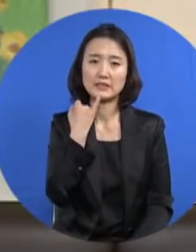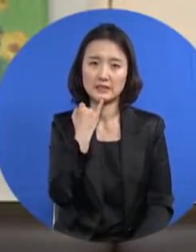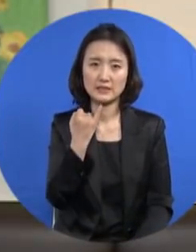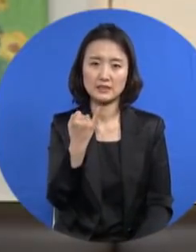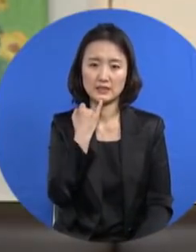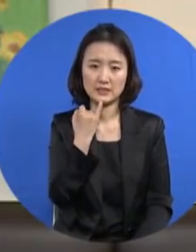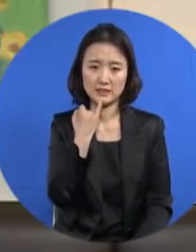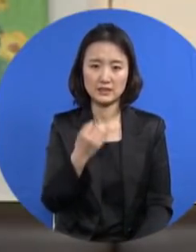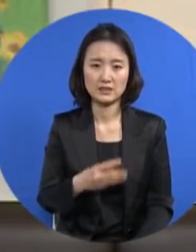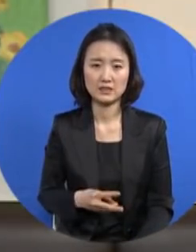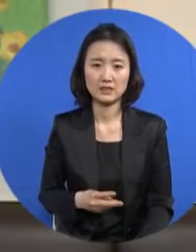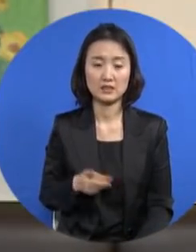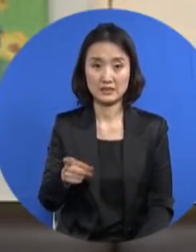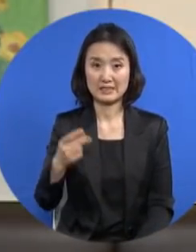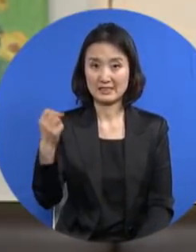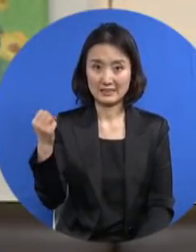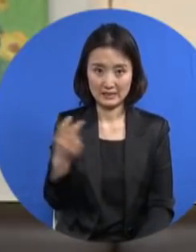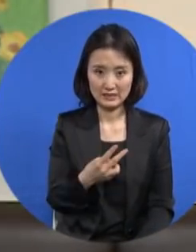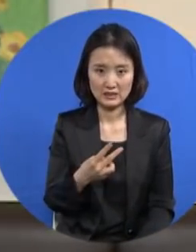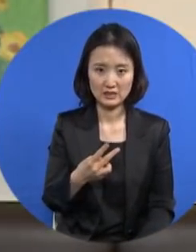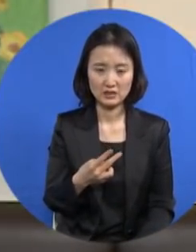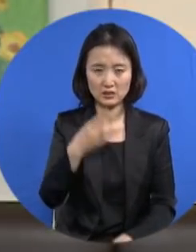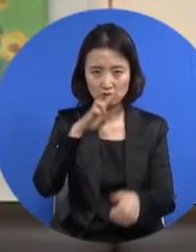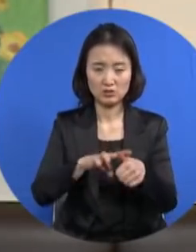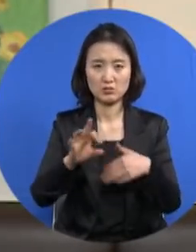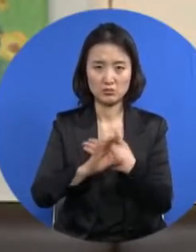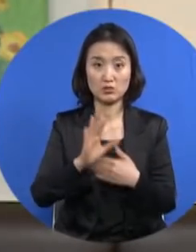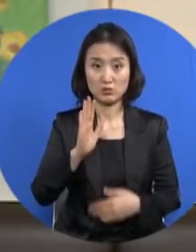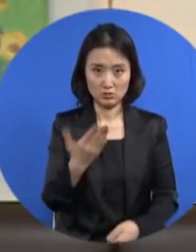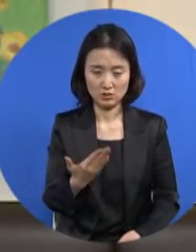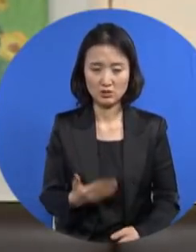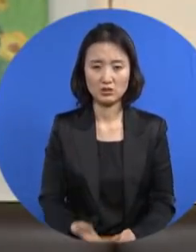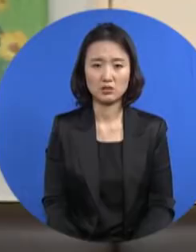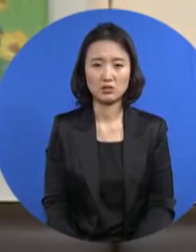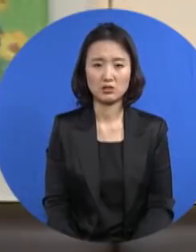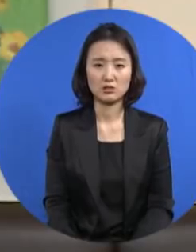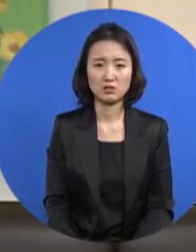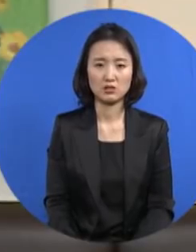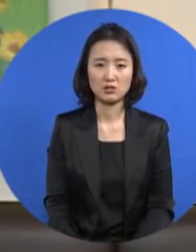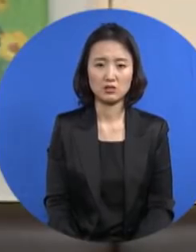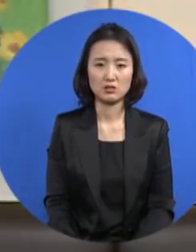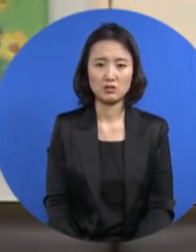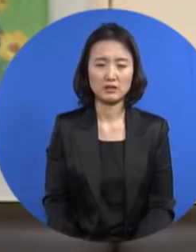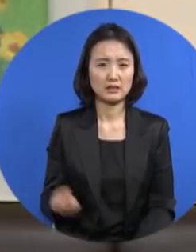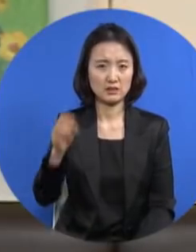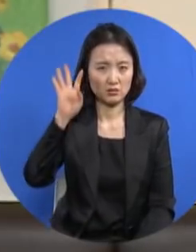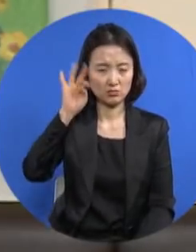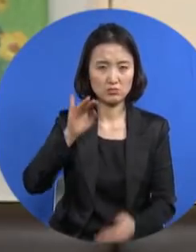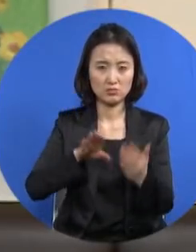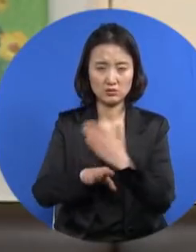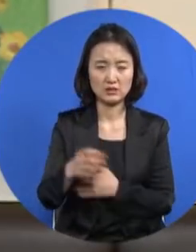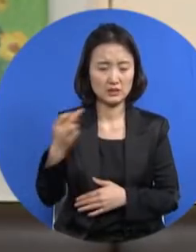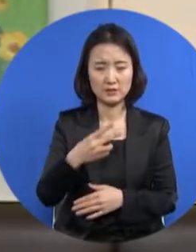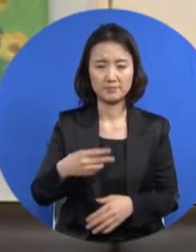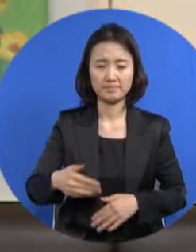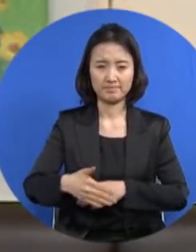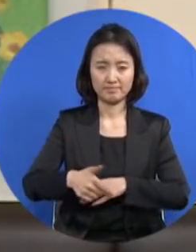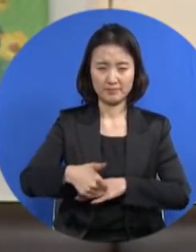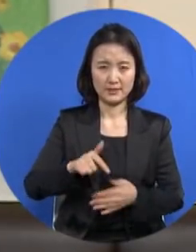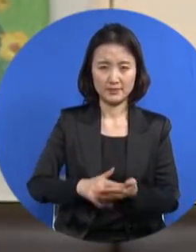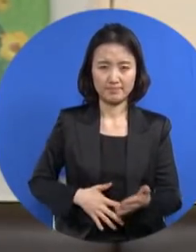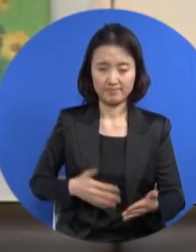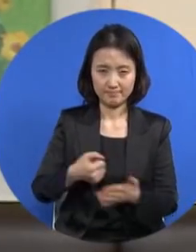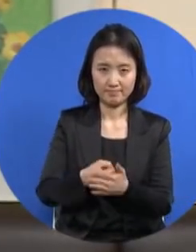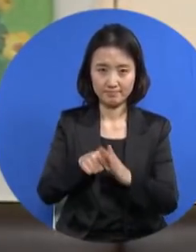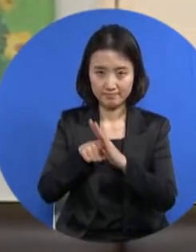괜찮아 너가 다시 하면 될 거야. 그래서 제가 며칠 후에 다시 용기를 내서 찾아갔어요.